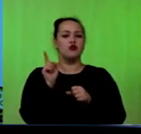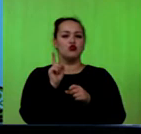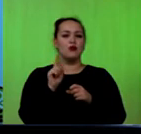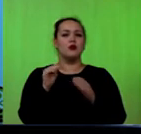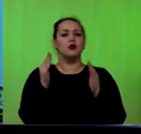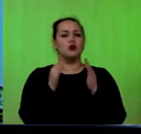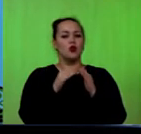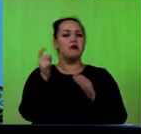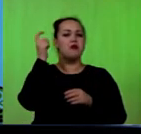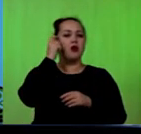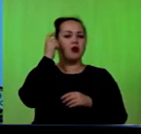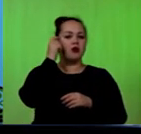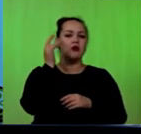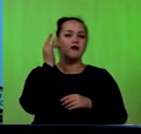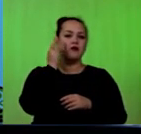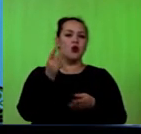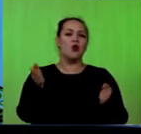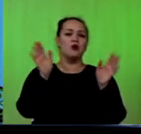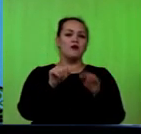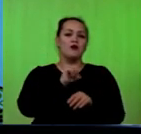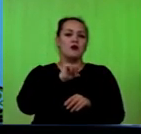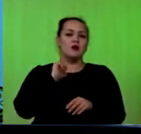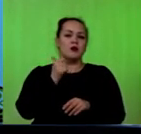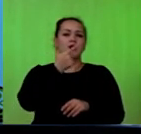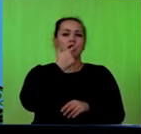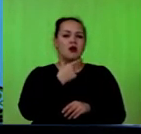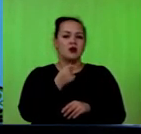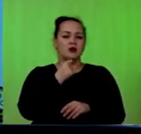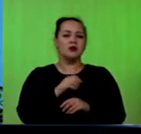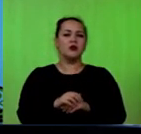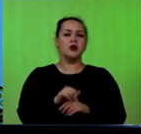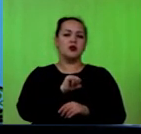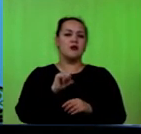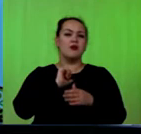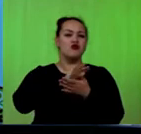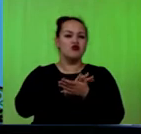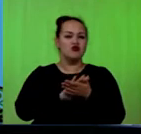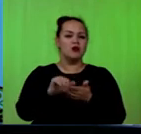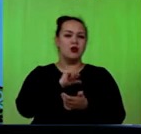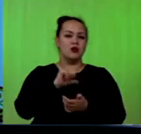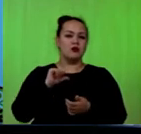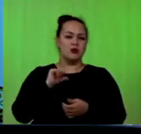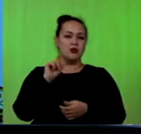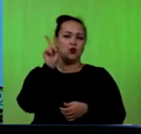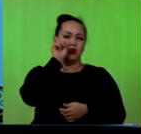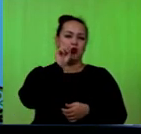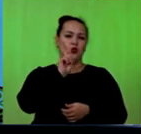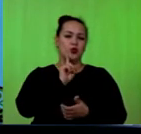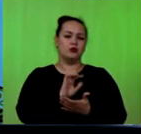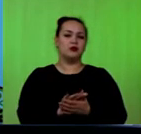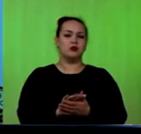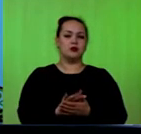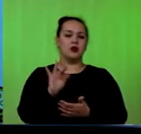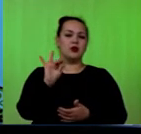наша махалля всегда оставались самыми красивыми самыми чистыми самыми уютными и были